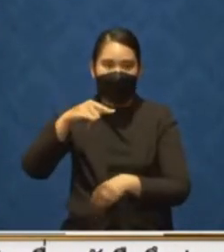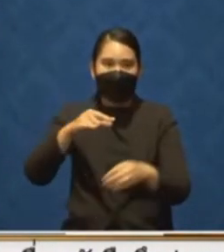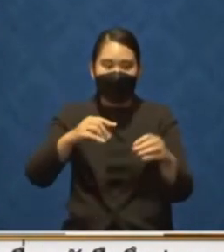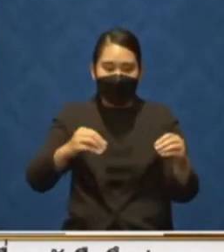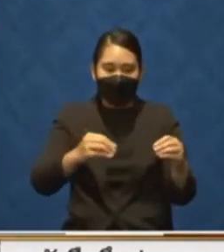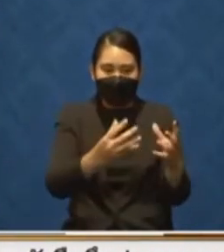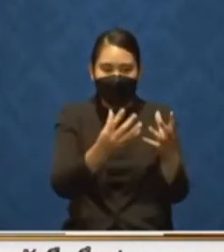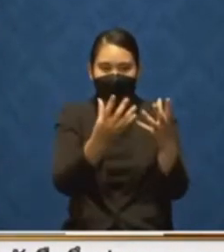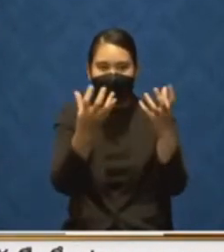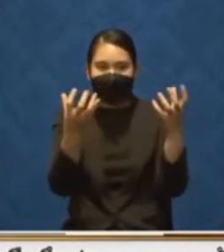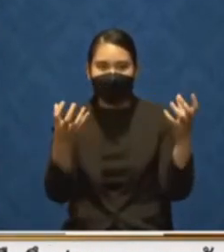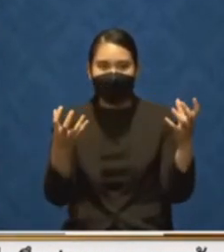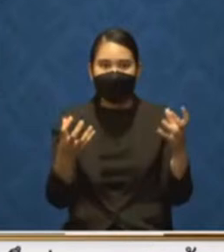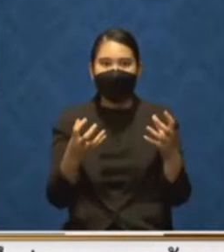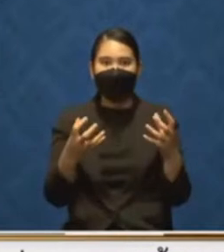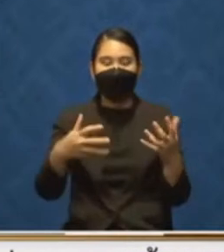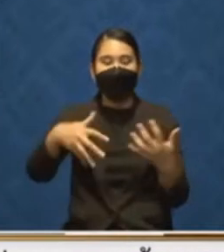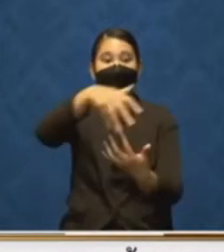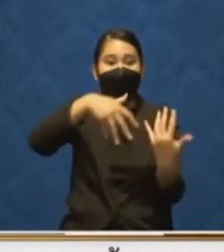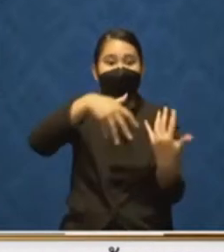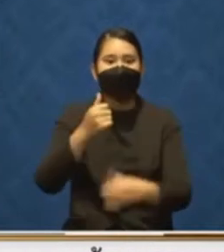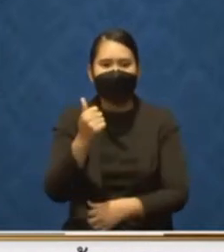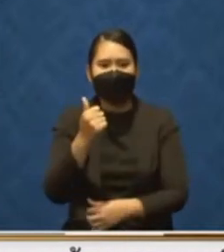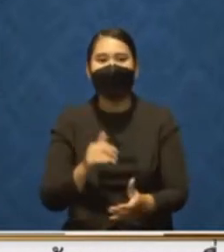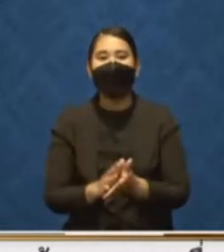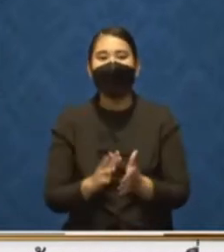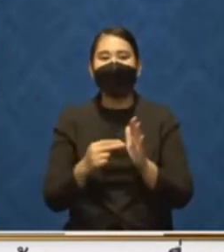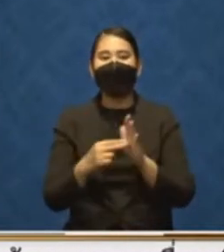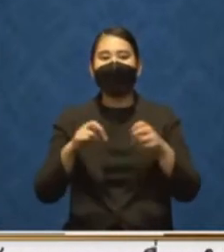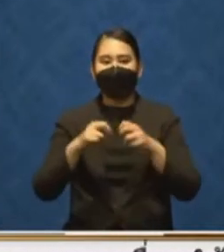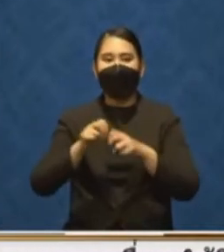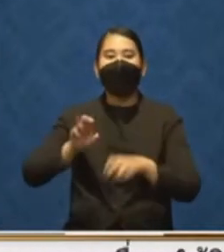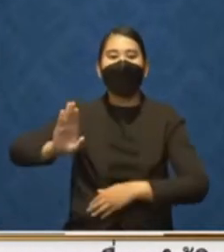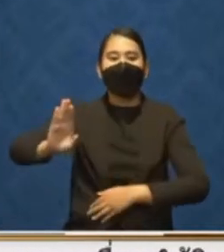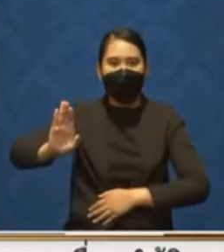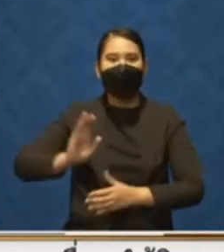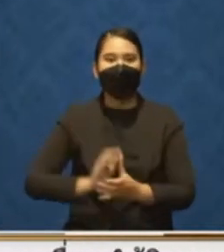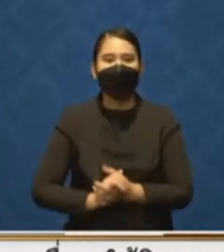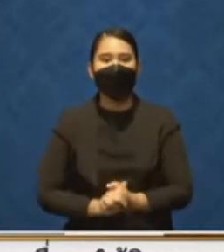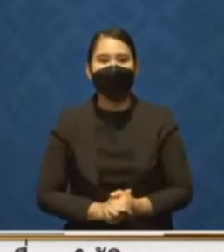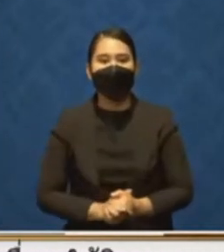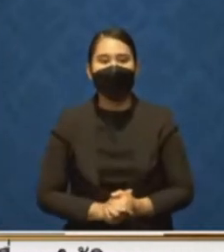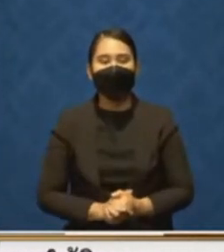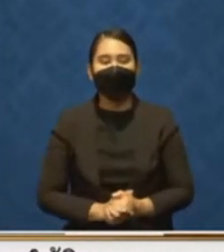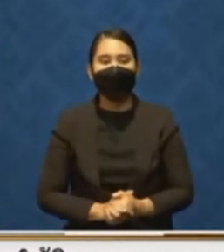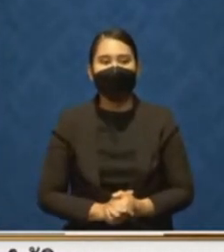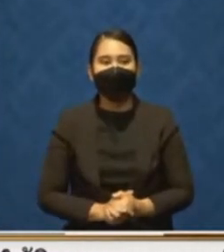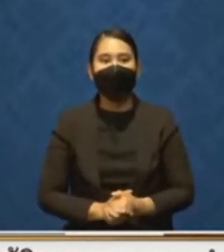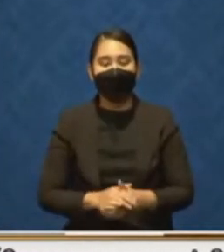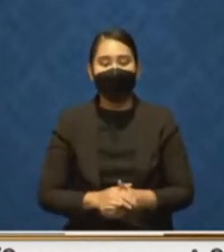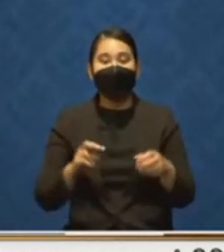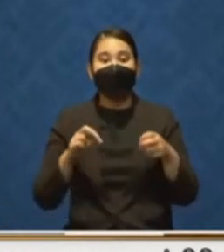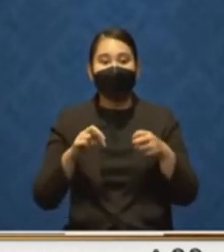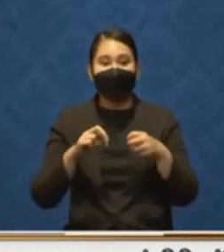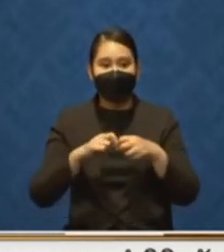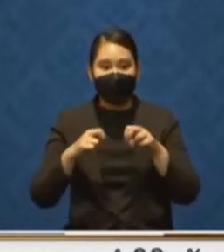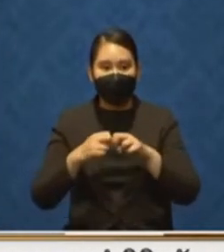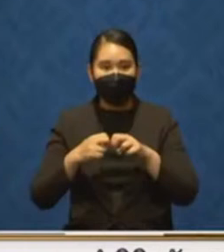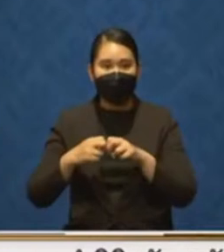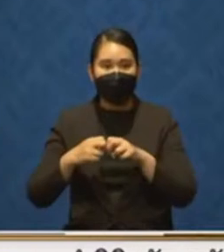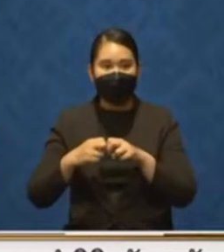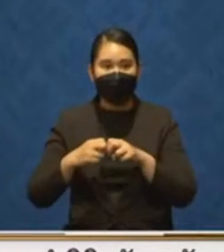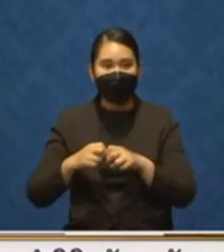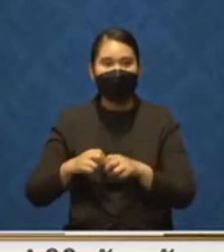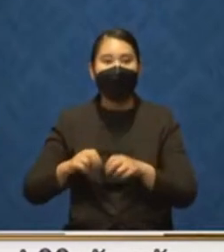ที่จะต้องอยู่ด้วยกันยังไงนะครับแต่ของภายในประเทศของเขาอ่ะนี้ก็เป็นเรื่องของการต่อสู้ของ